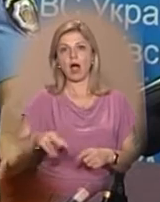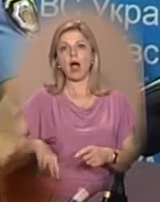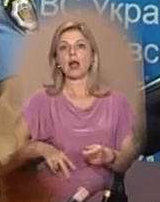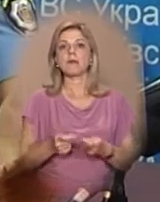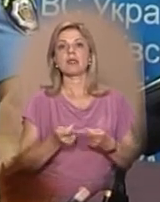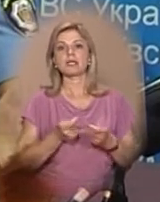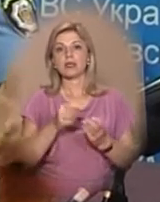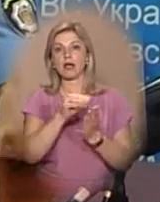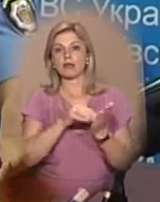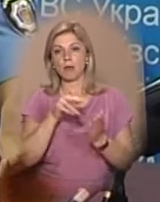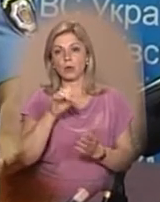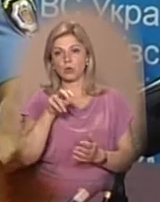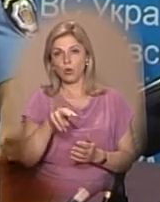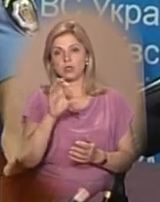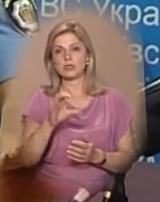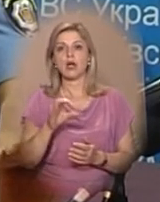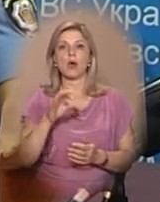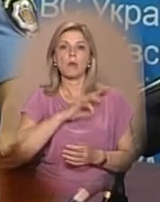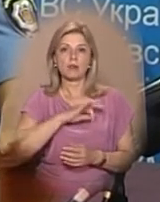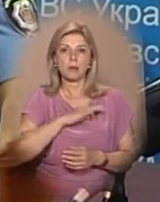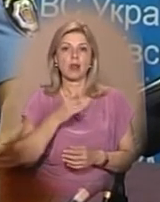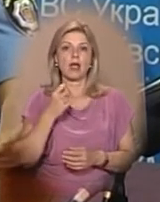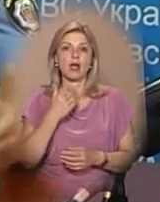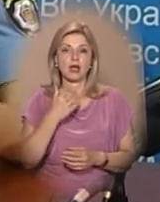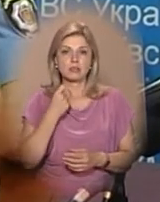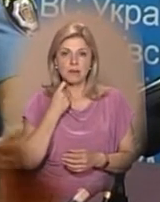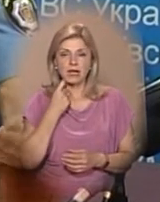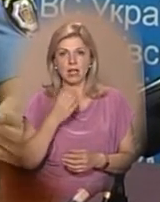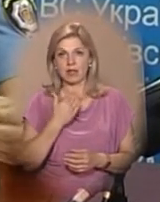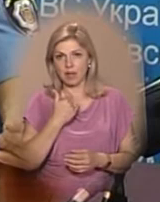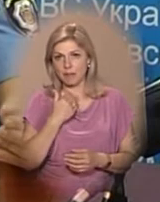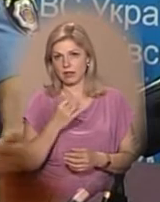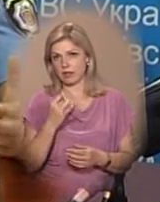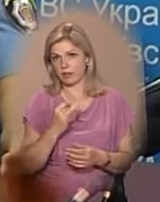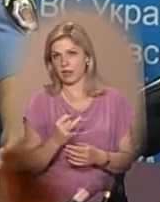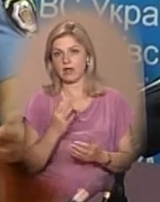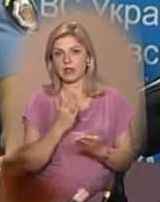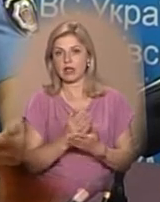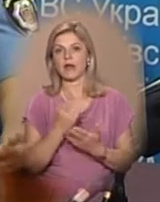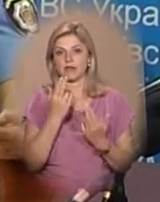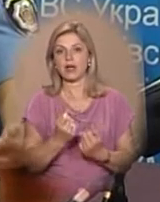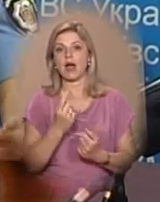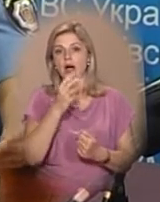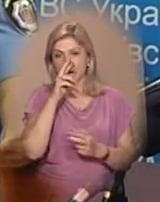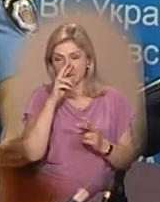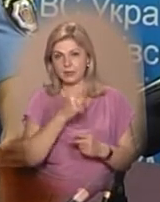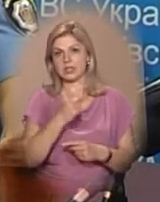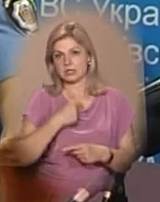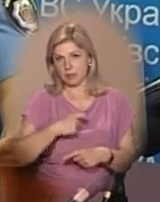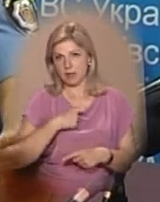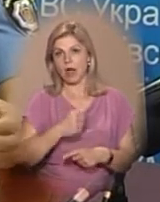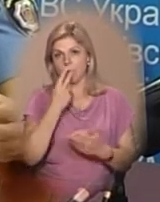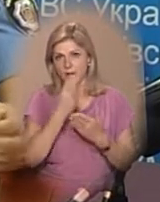з употреблением спиртних напитків і так далі і тому подобне. Тобто є дві сторони, да, дійсно, дискредитувала себе ГАІ, багато